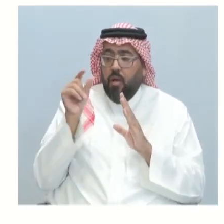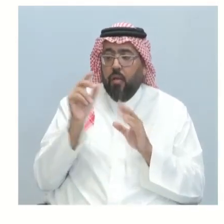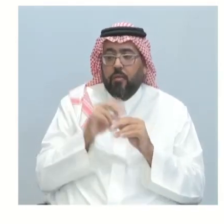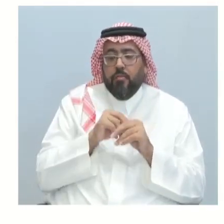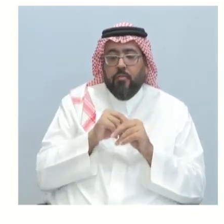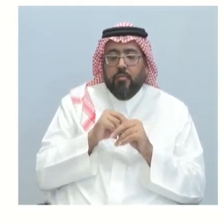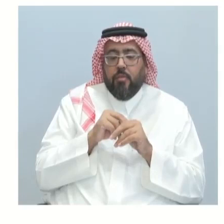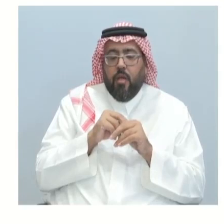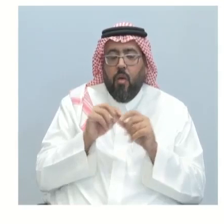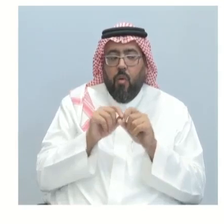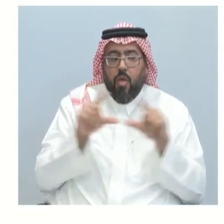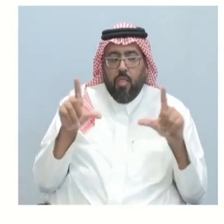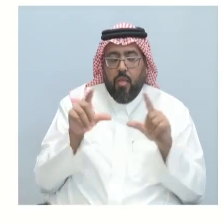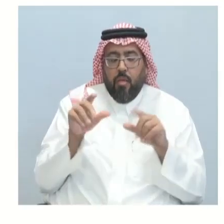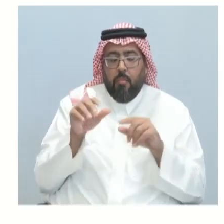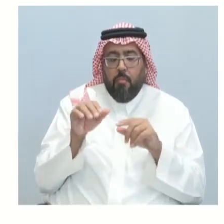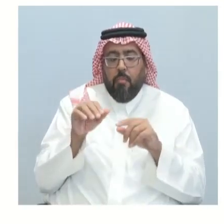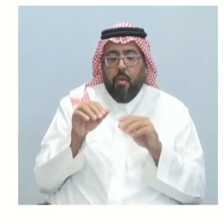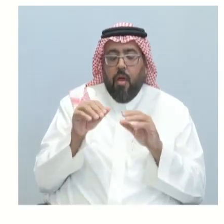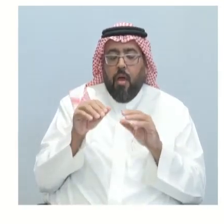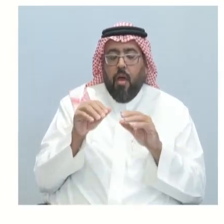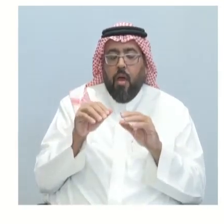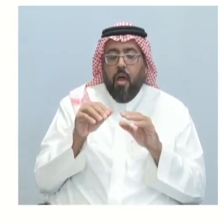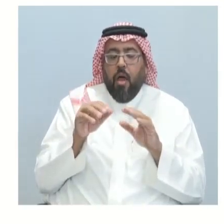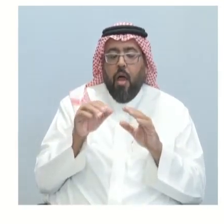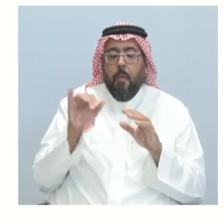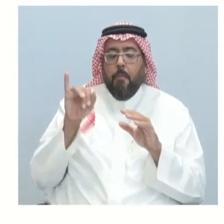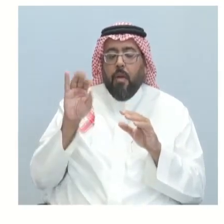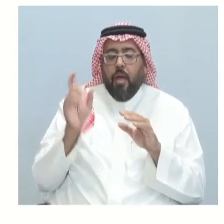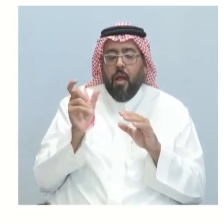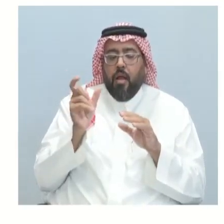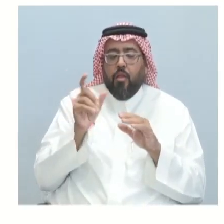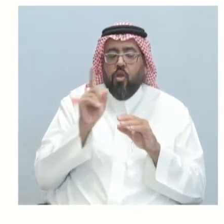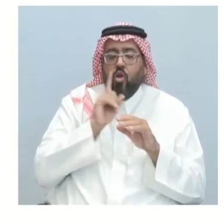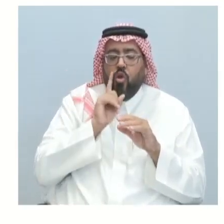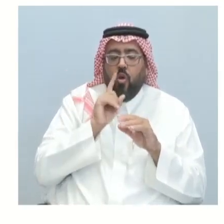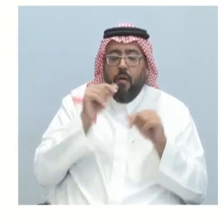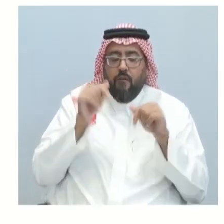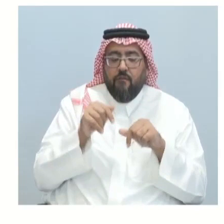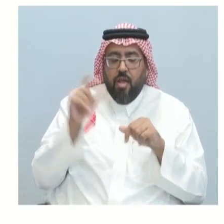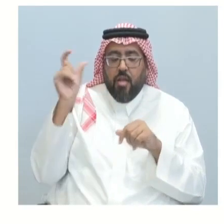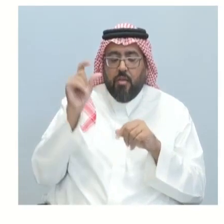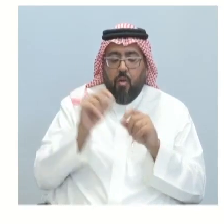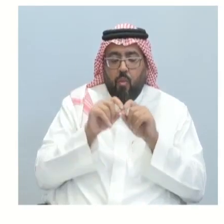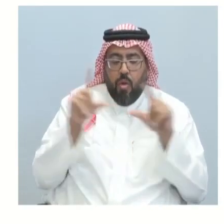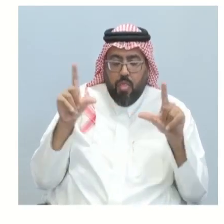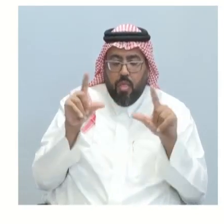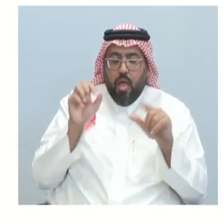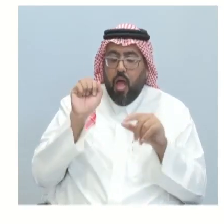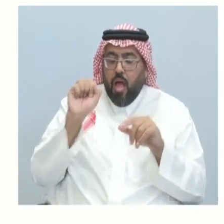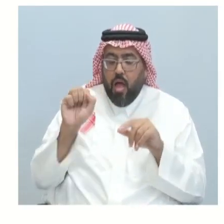على بيان مكانه الام في الاسلام ايضا توضيح حقوق الزوجه